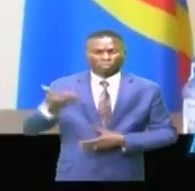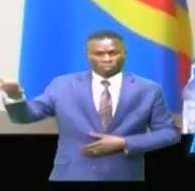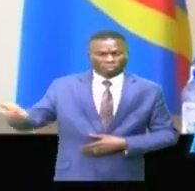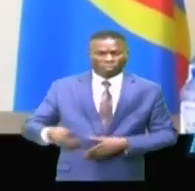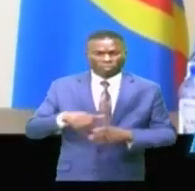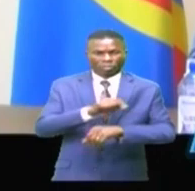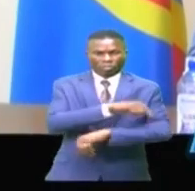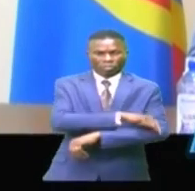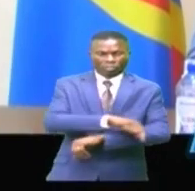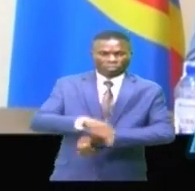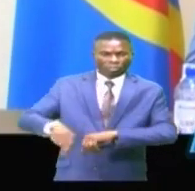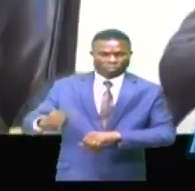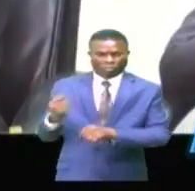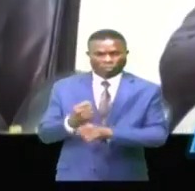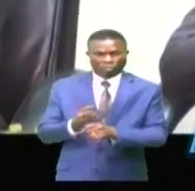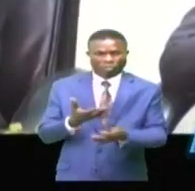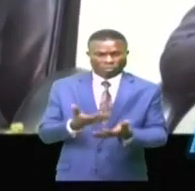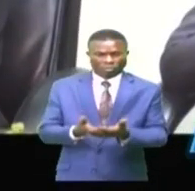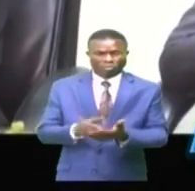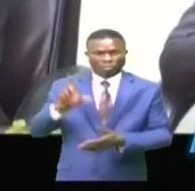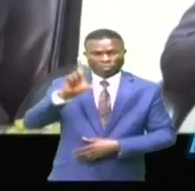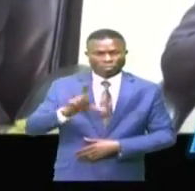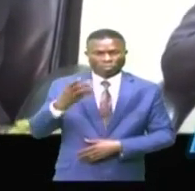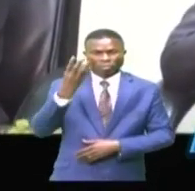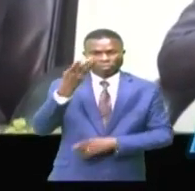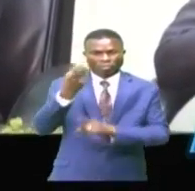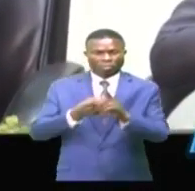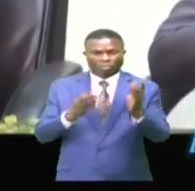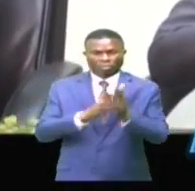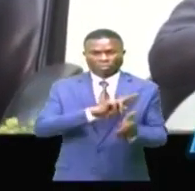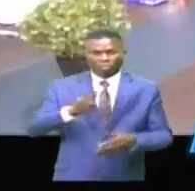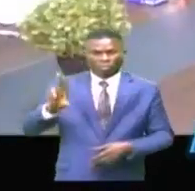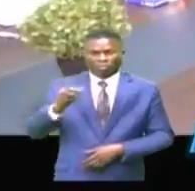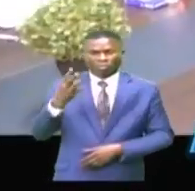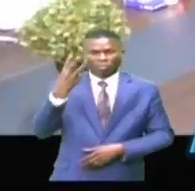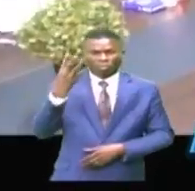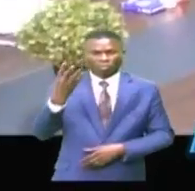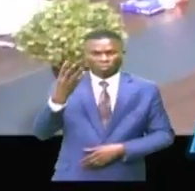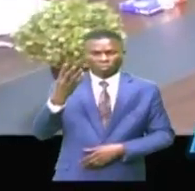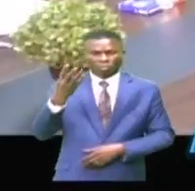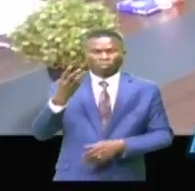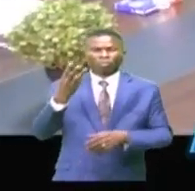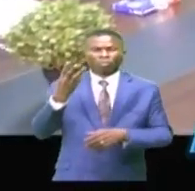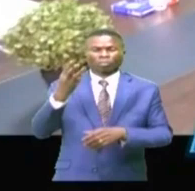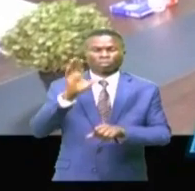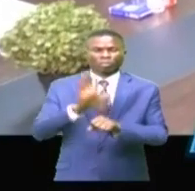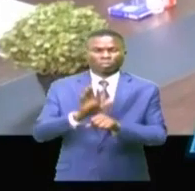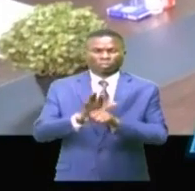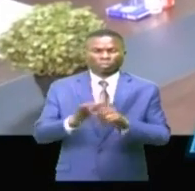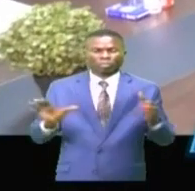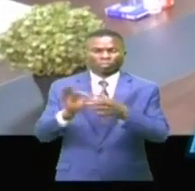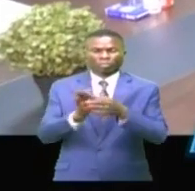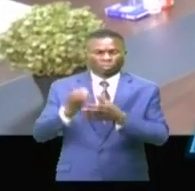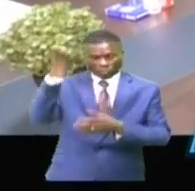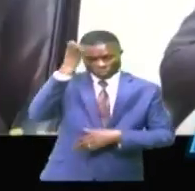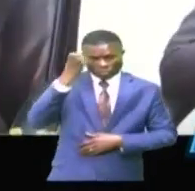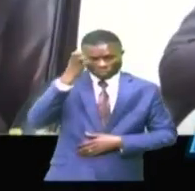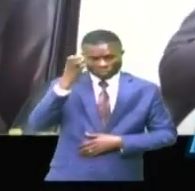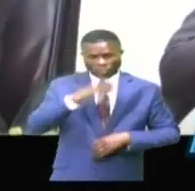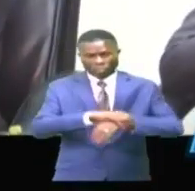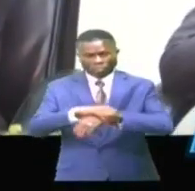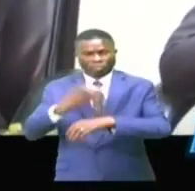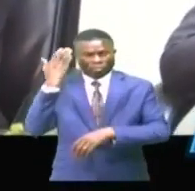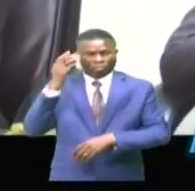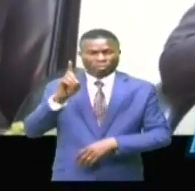en audience dans son cabinet de travail c'est lundi 4 septembre 2023 une forte délégation de l'Union européenne conduite